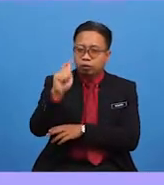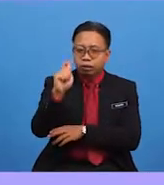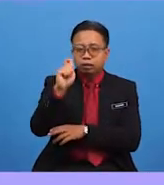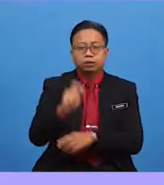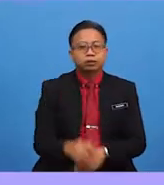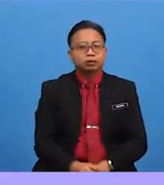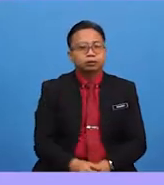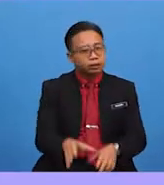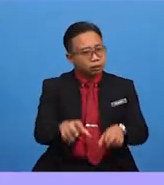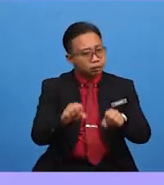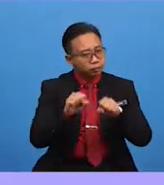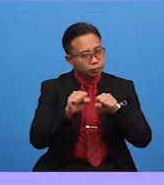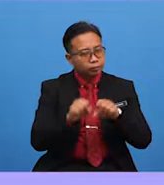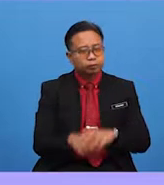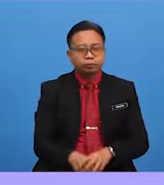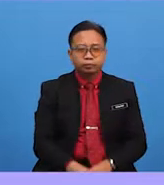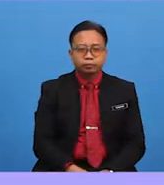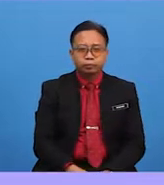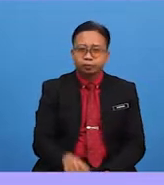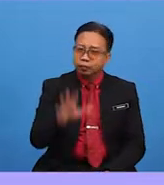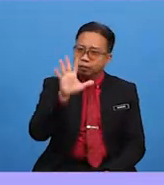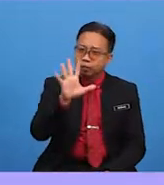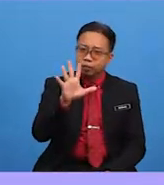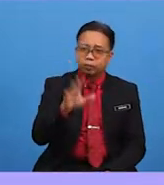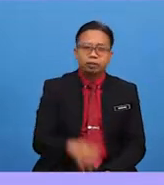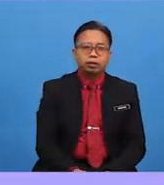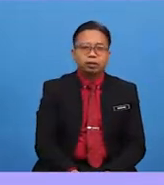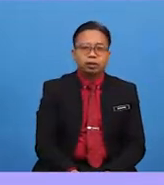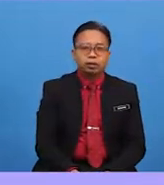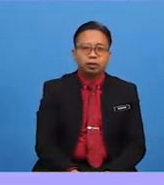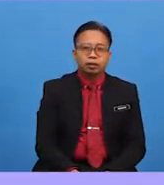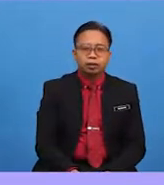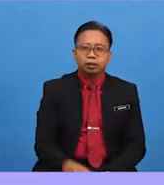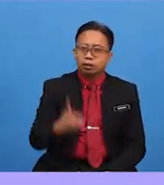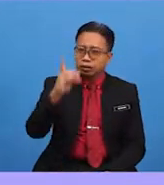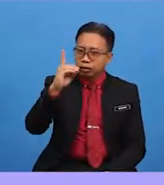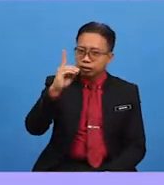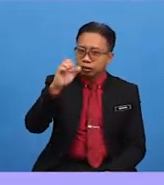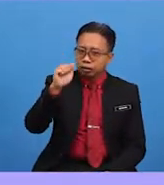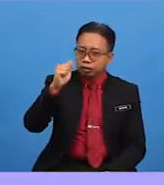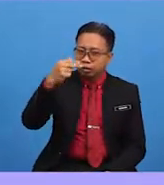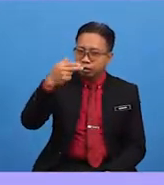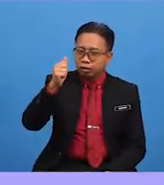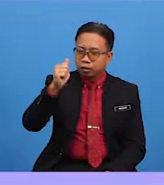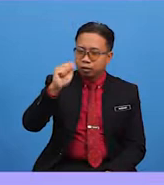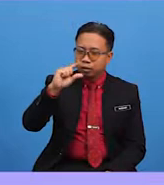Selimut. Jawapan yang kelima, dah ha,